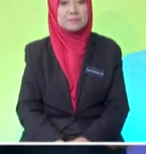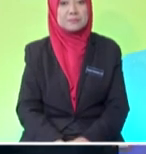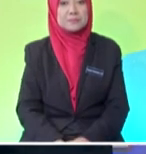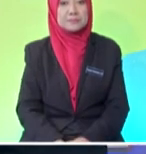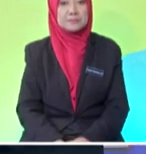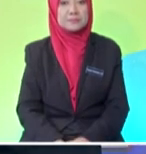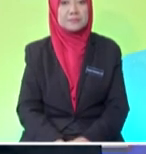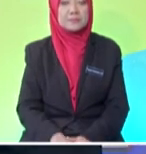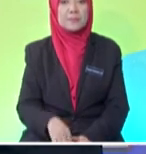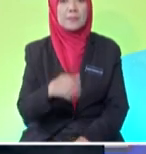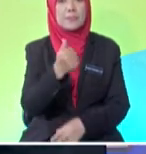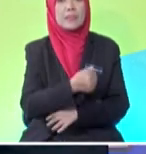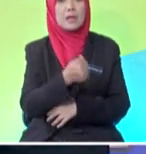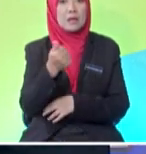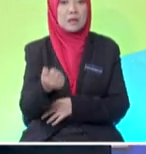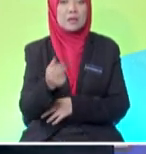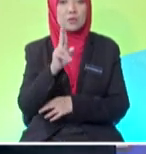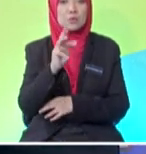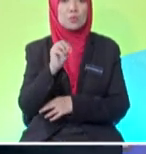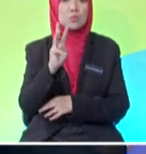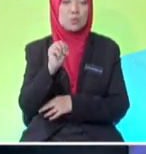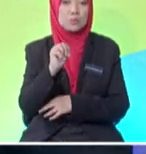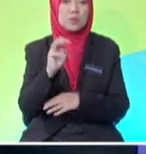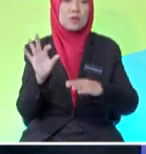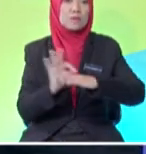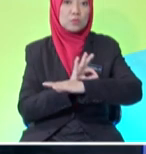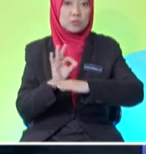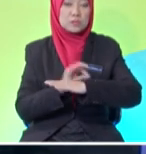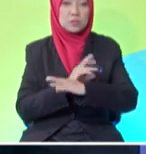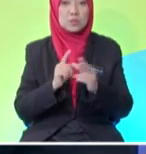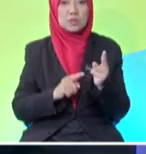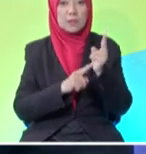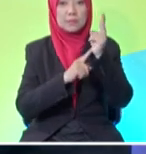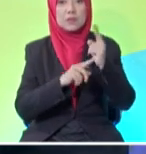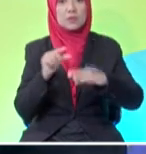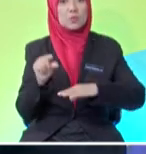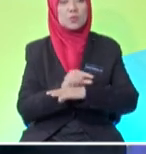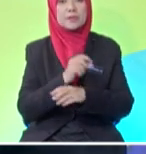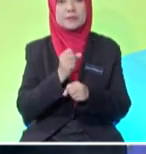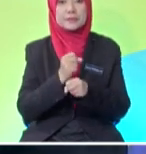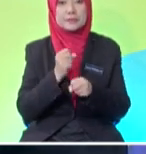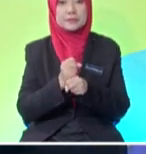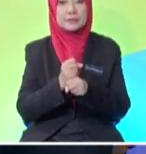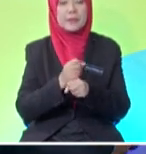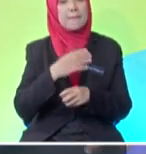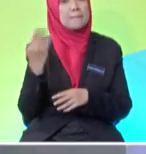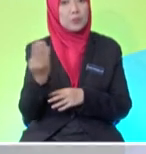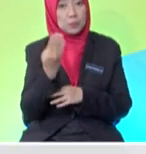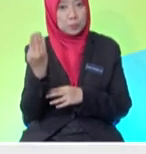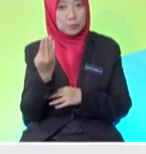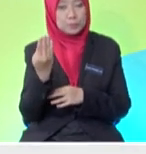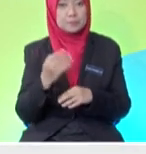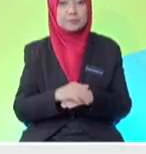umum Oke fungsi utamanya yaitu y-nya digunakan dalam kerja-kerja umum Oke Seperti yang saya maklum tadi